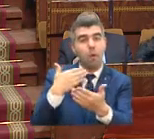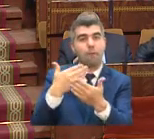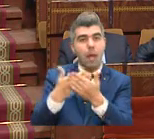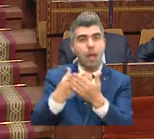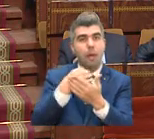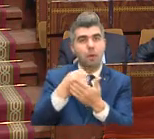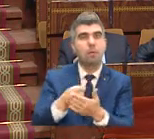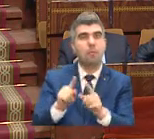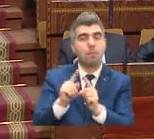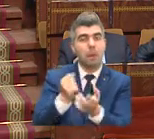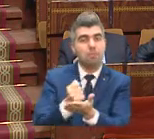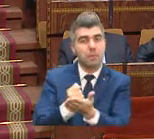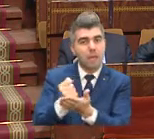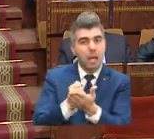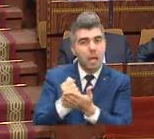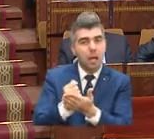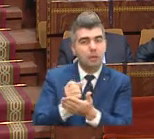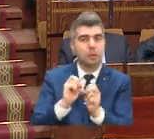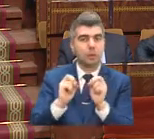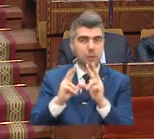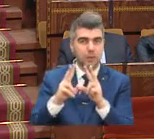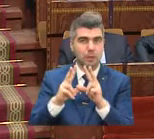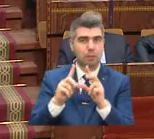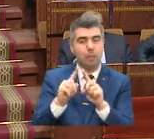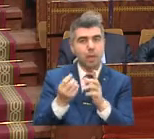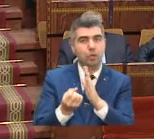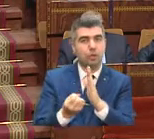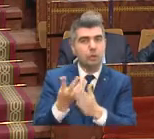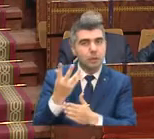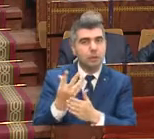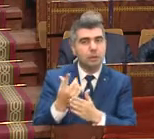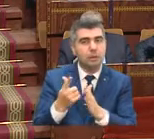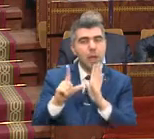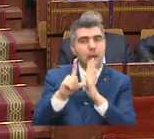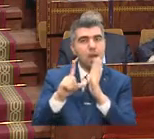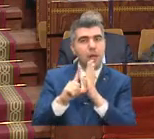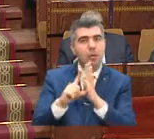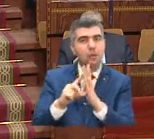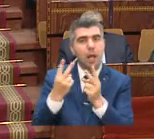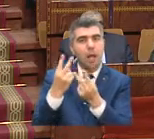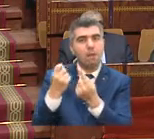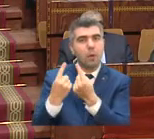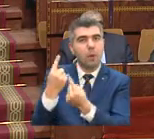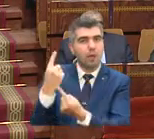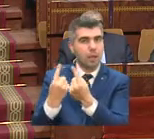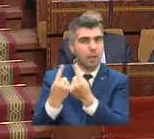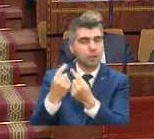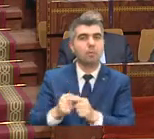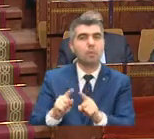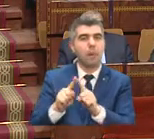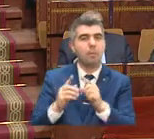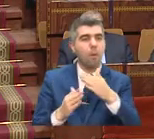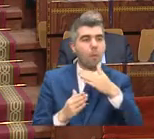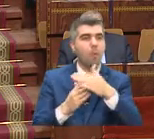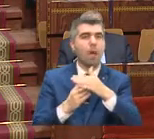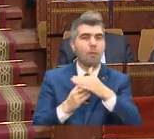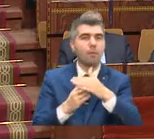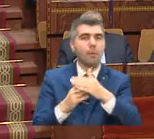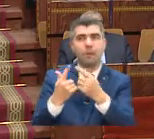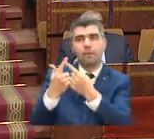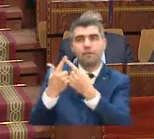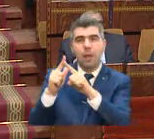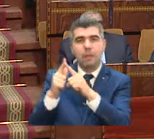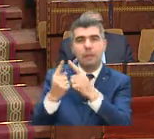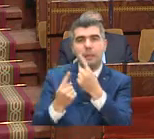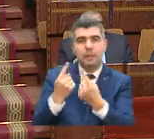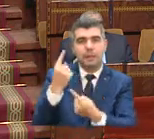ان المباراه هي واحد الحل جديد جامعه دستور 2011 واللي جا باش يقطع الطريق على بعض التائهين اللي كانوا باغي